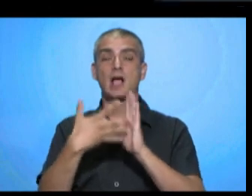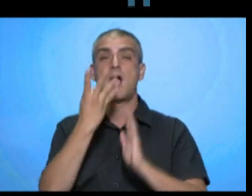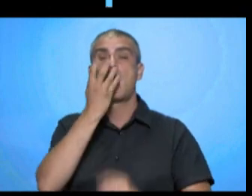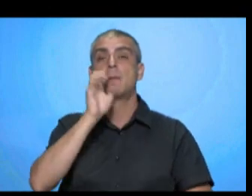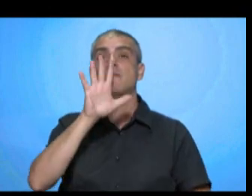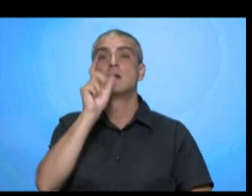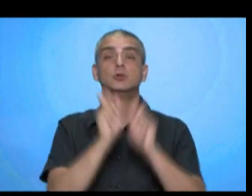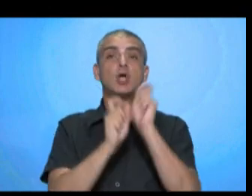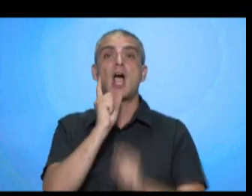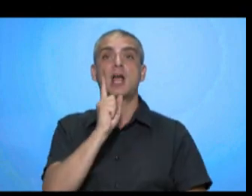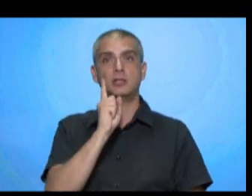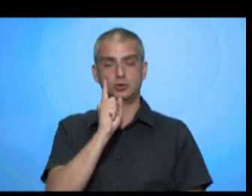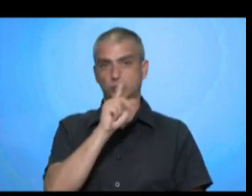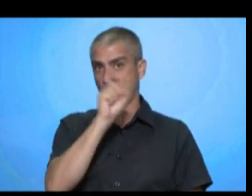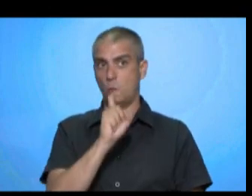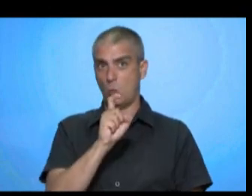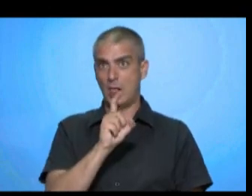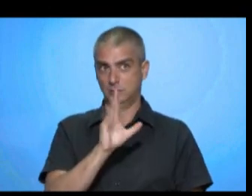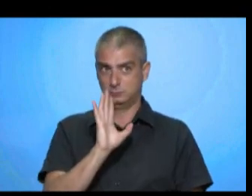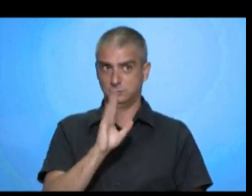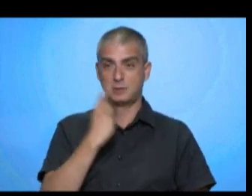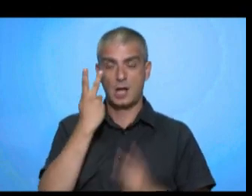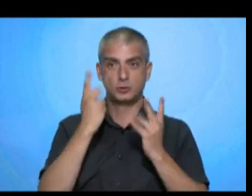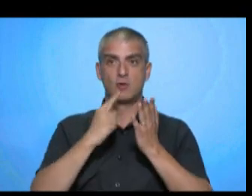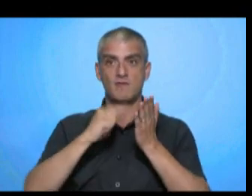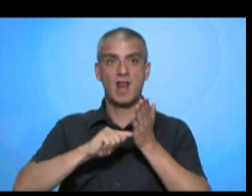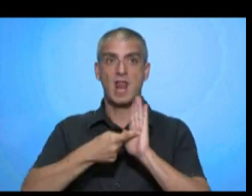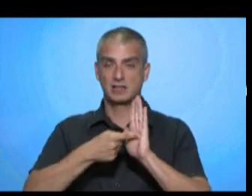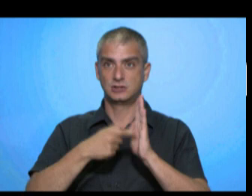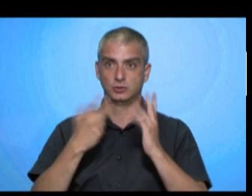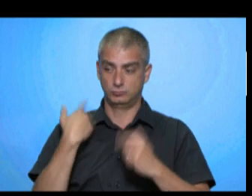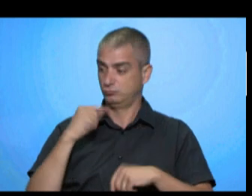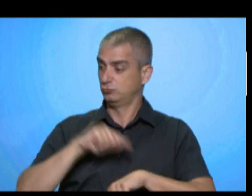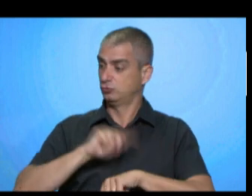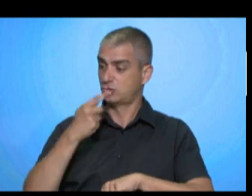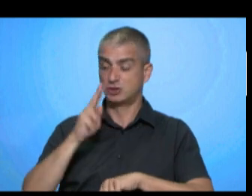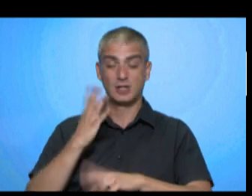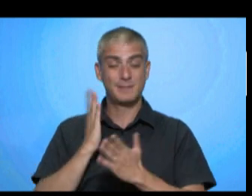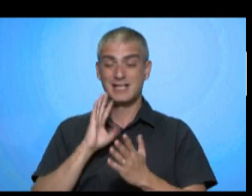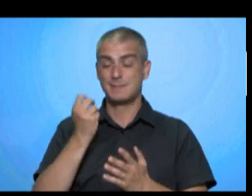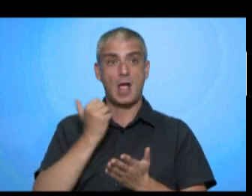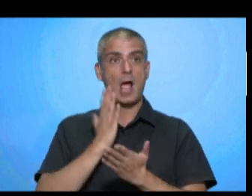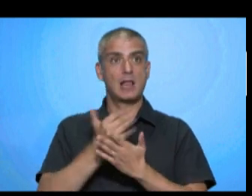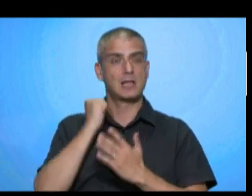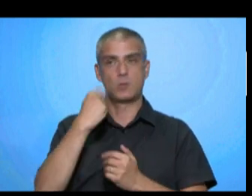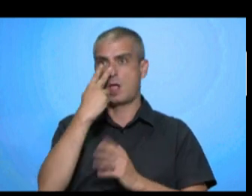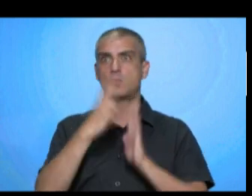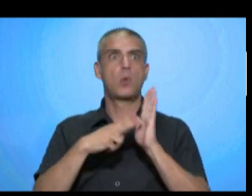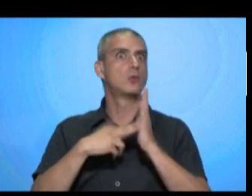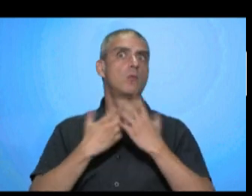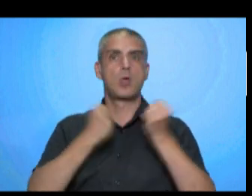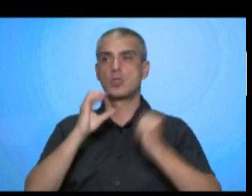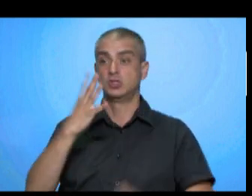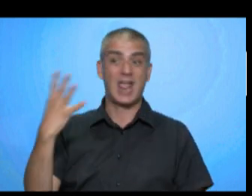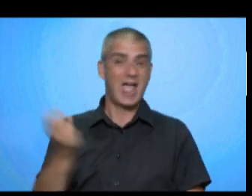מ-45 בני אדם, ואולי מה שחשוב גאולה להדגיש בשעה, שעתיים האחרונות, אם עד אתמול ראינו את התמונות הדרמטיות של